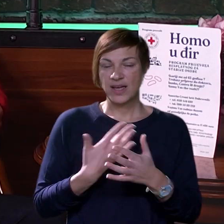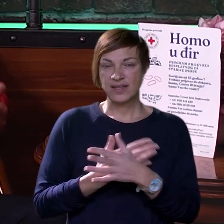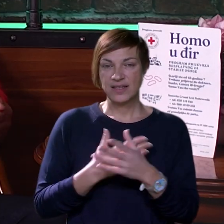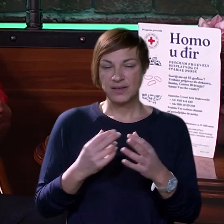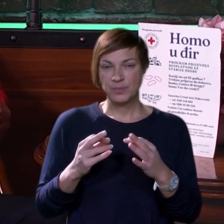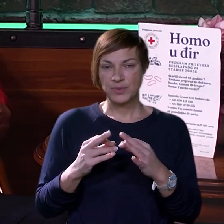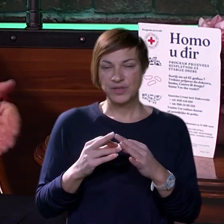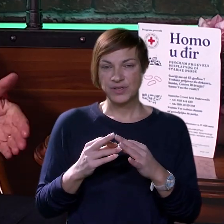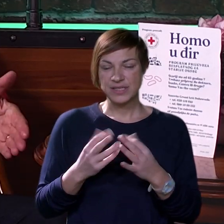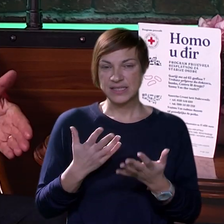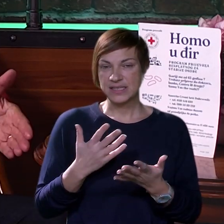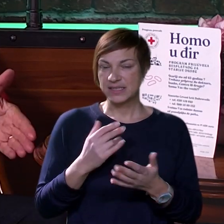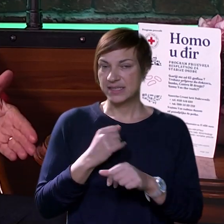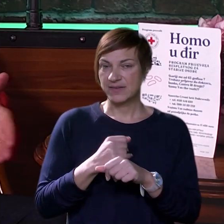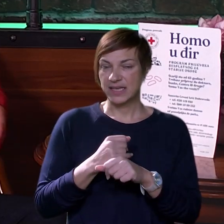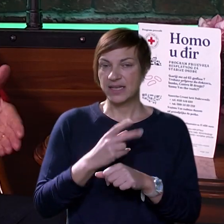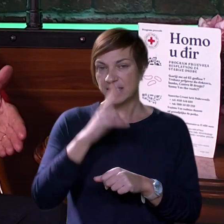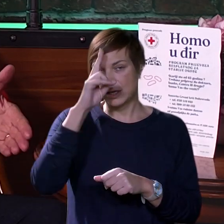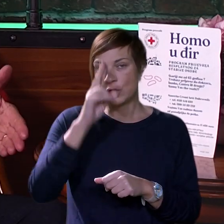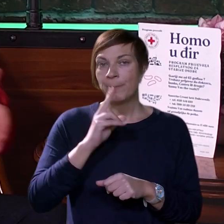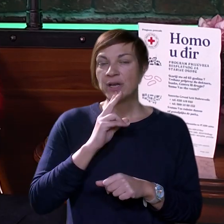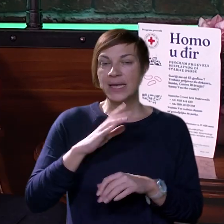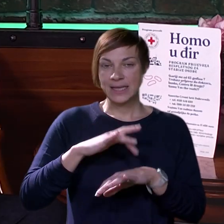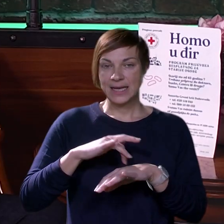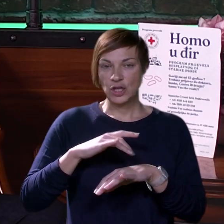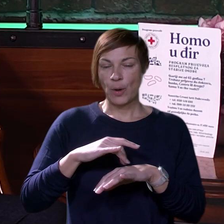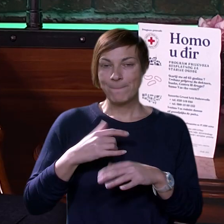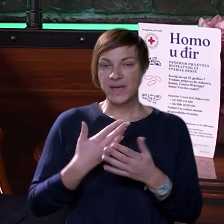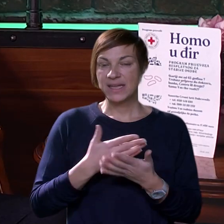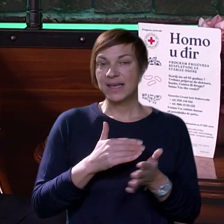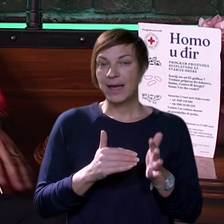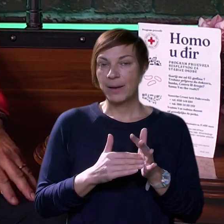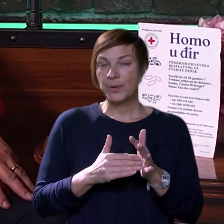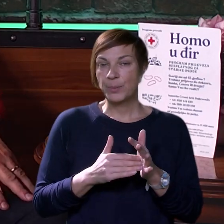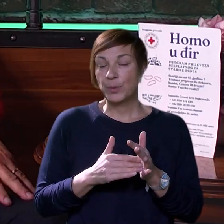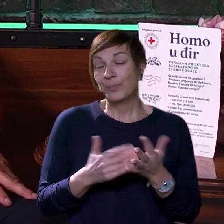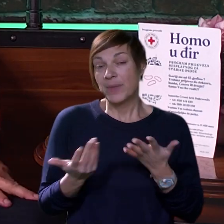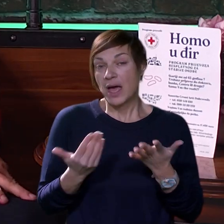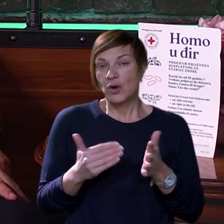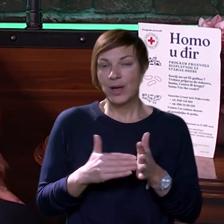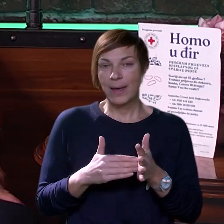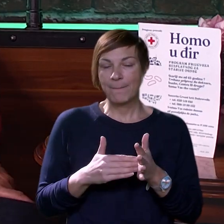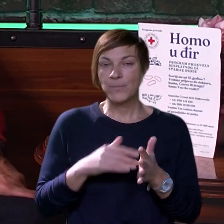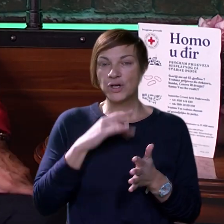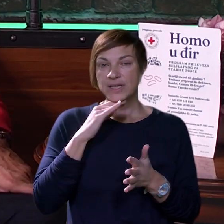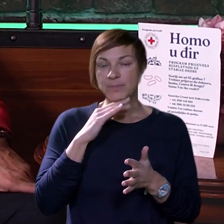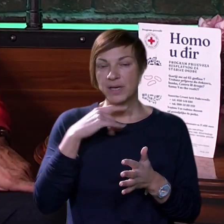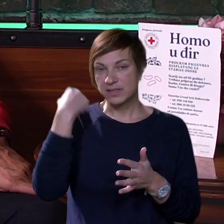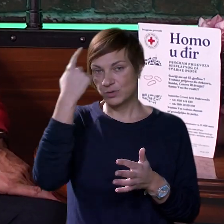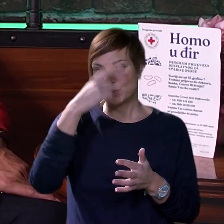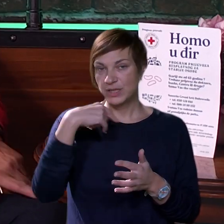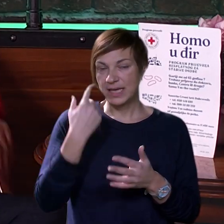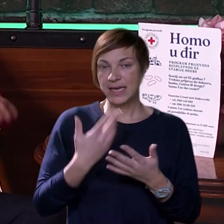znači, svaki radni dan od ponedjeljka do petka. A po potrebi, tako, po potrebi i subotom i nedjeljom, ali